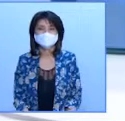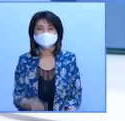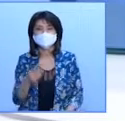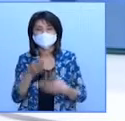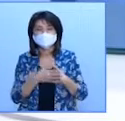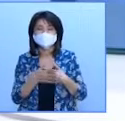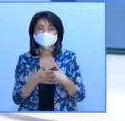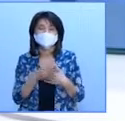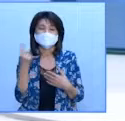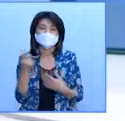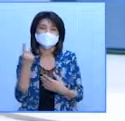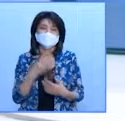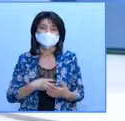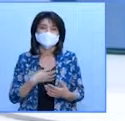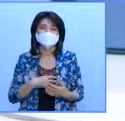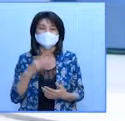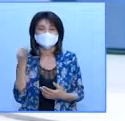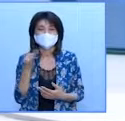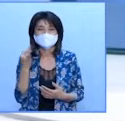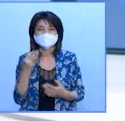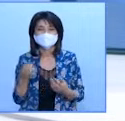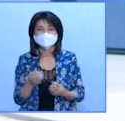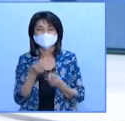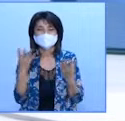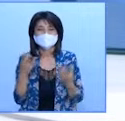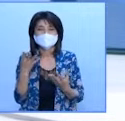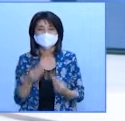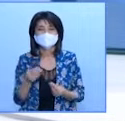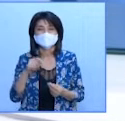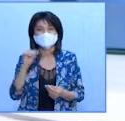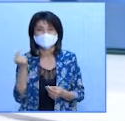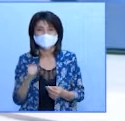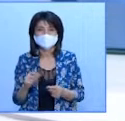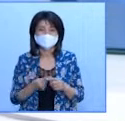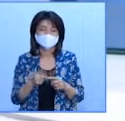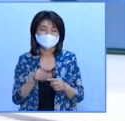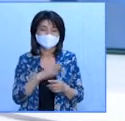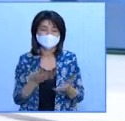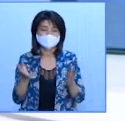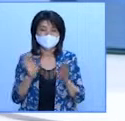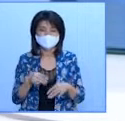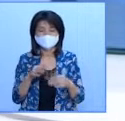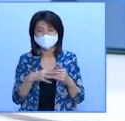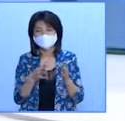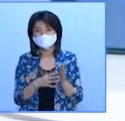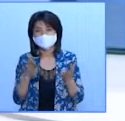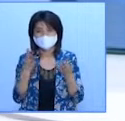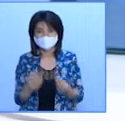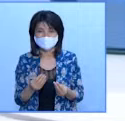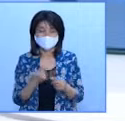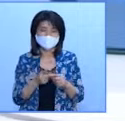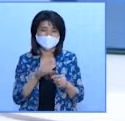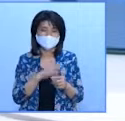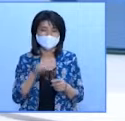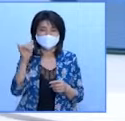Приближается один из важных в истории праздников – День Победы, до которого осталось 19 дней. В преддверии знаменательной даты в одном из